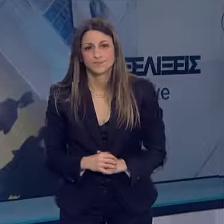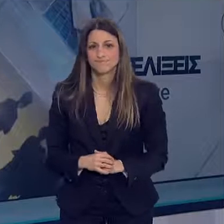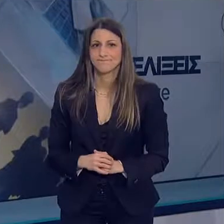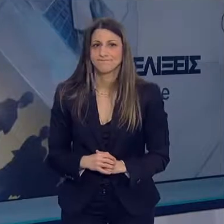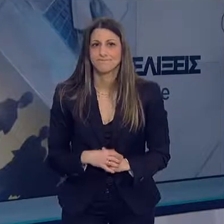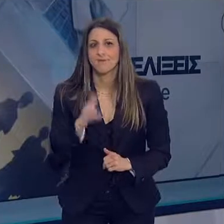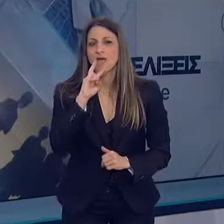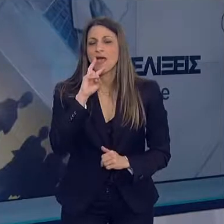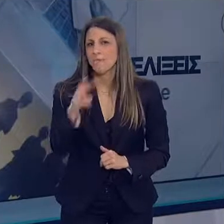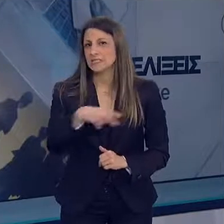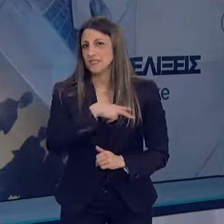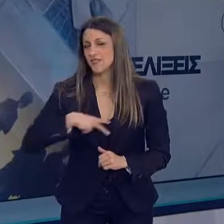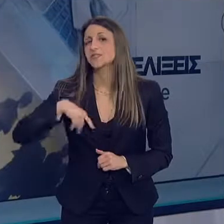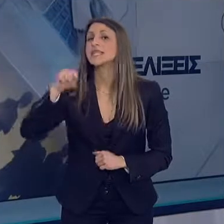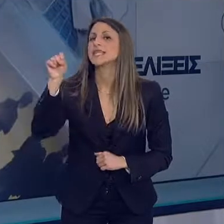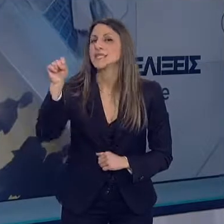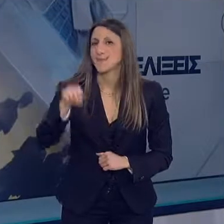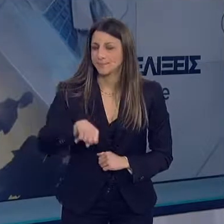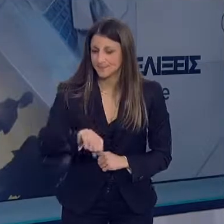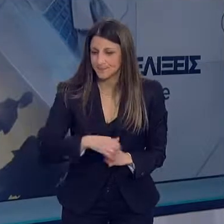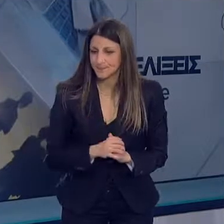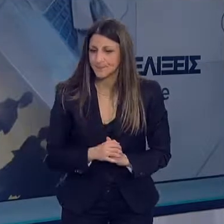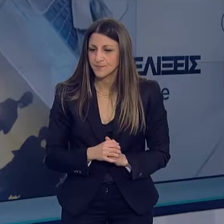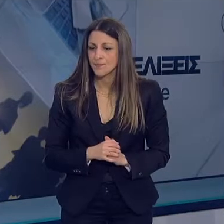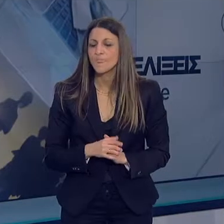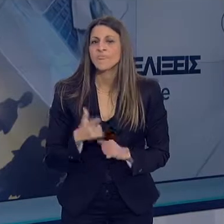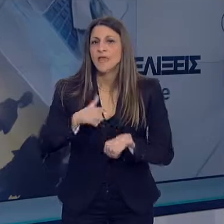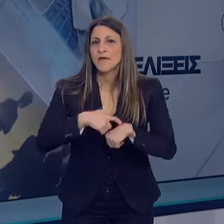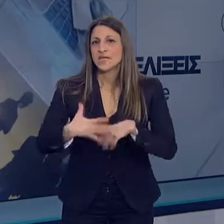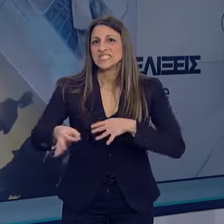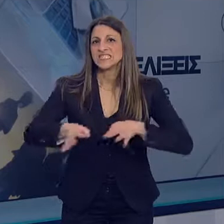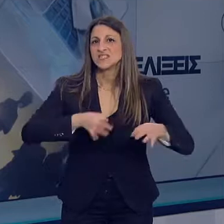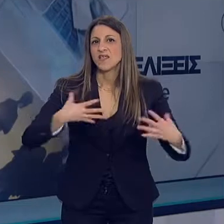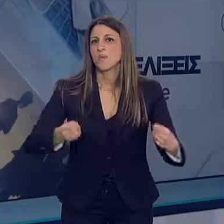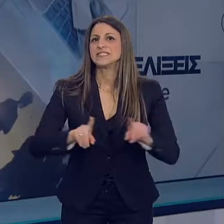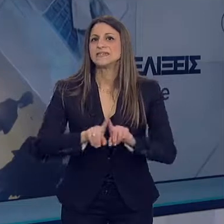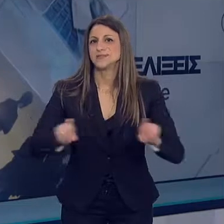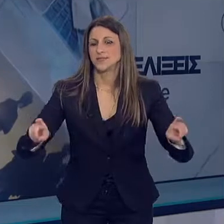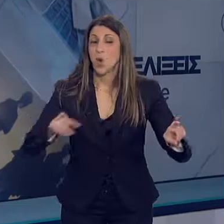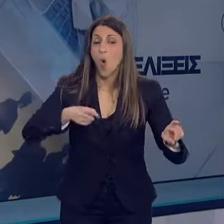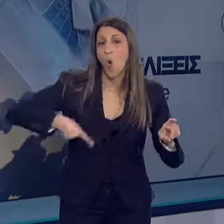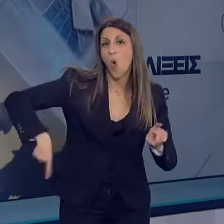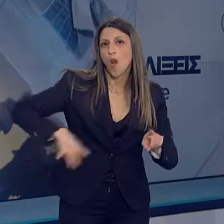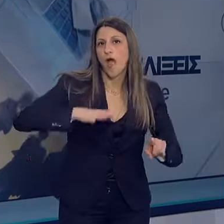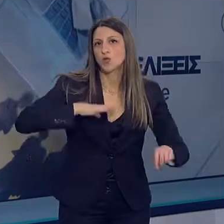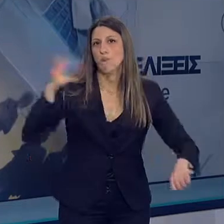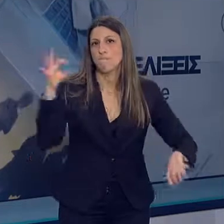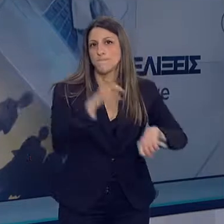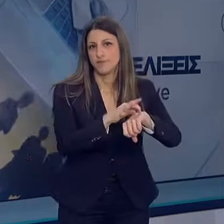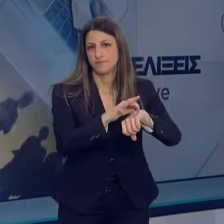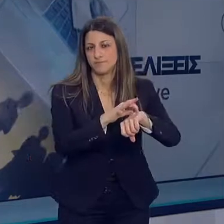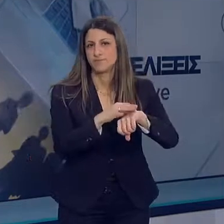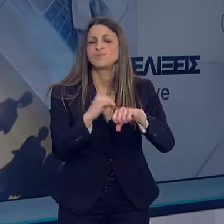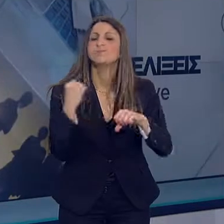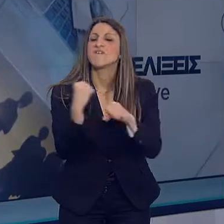Ναι, έχουμε αυτή τη στιγμή, όπως ξέρετε, υιοθετήσει μια στρατηγική του να μην αφήσουμε τους Έλληνες ασθενείς χωρίς κάποια μορφή θεραπείας, ιδιαίτερα αυτές για τις